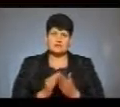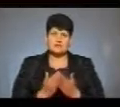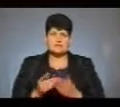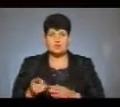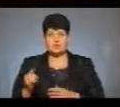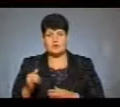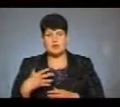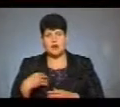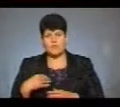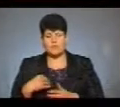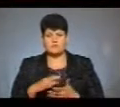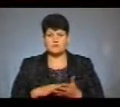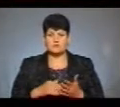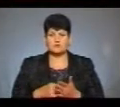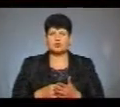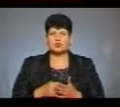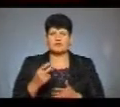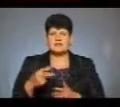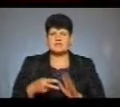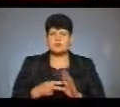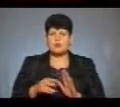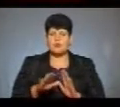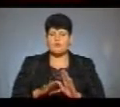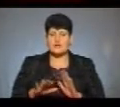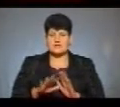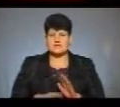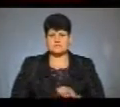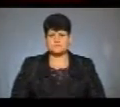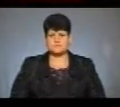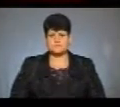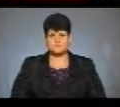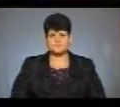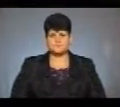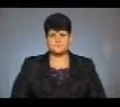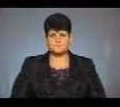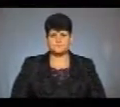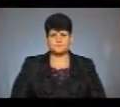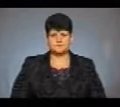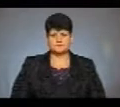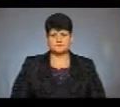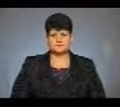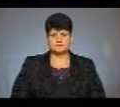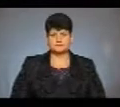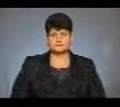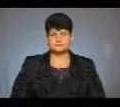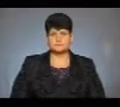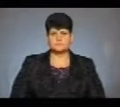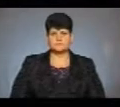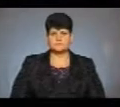Львова. Триватиме фестиваль до 27 вересня. Анастасія Чичко, Оксана Галіяш. Новини на Суспільному. Тернопіль.